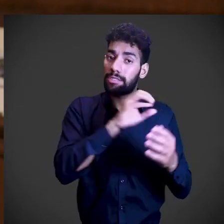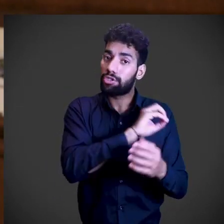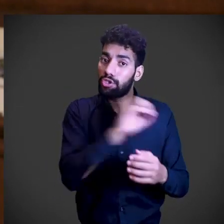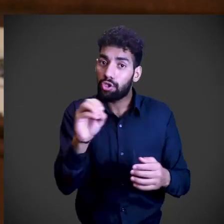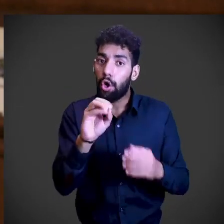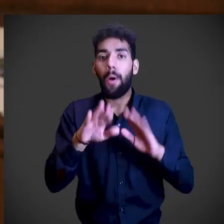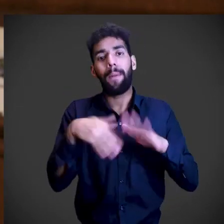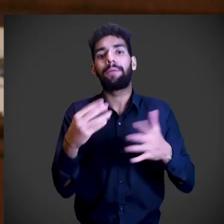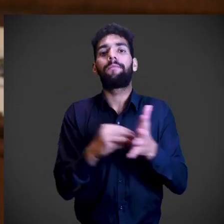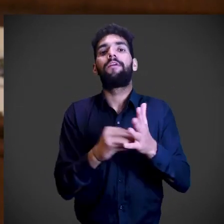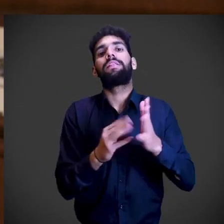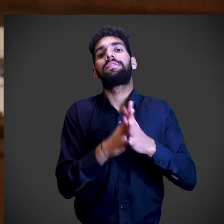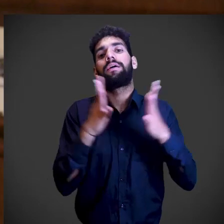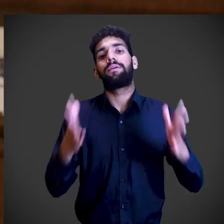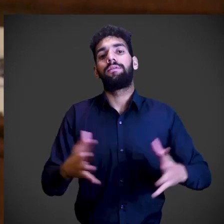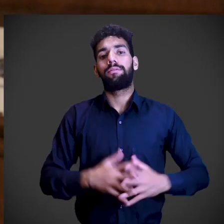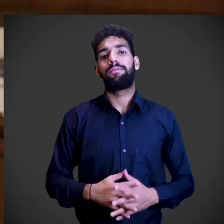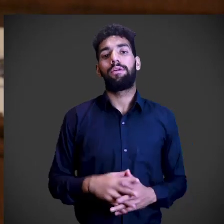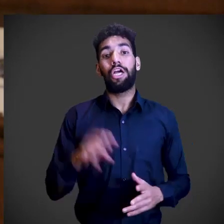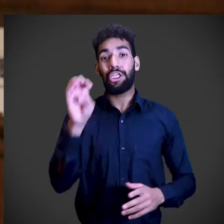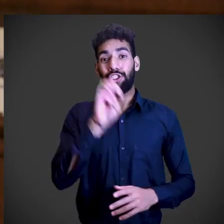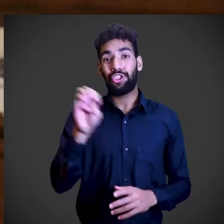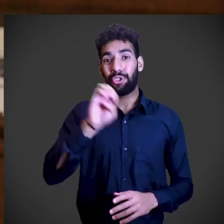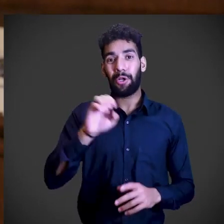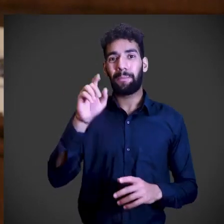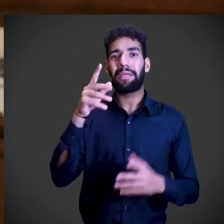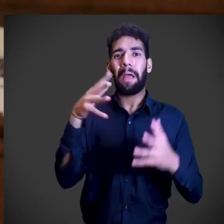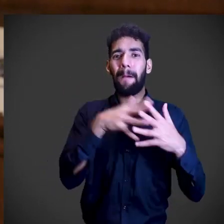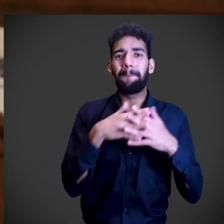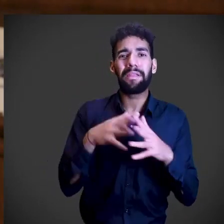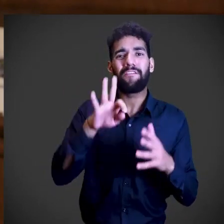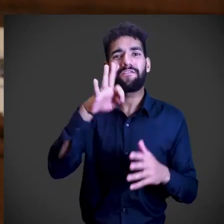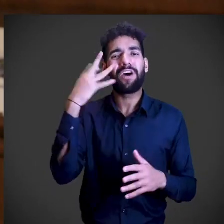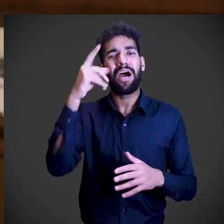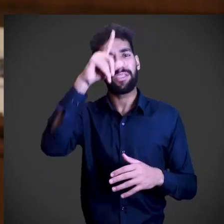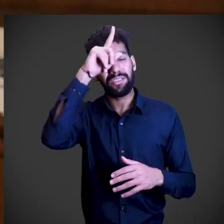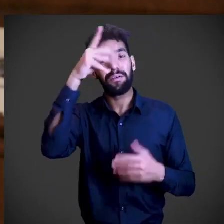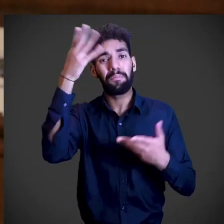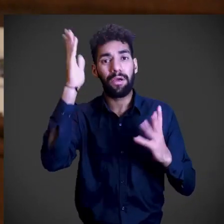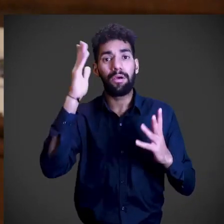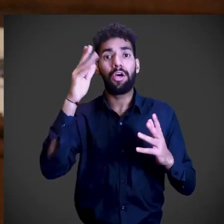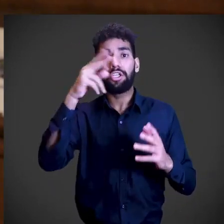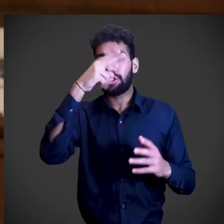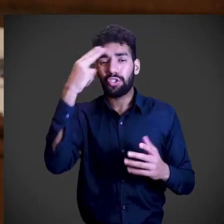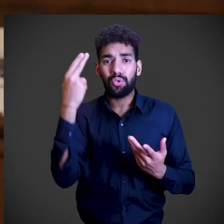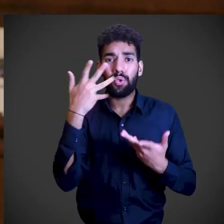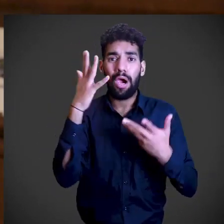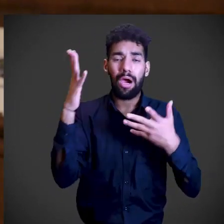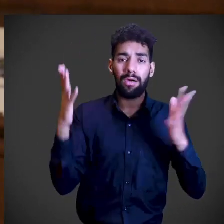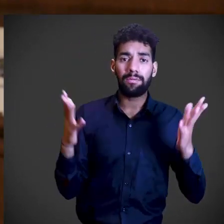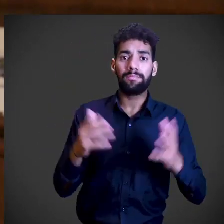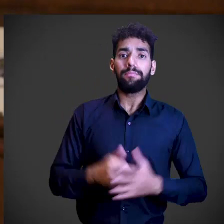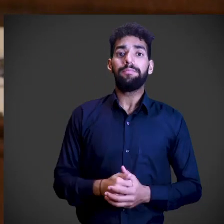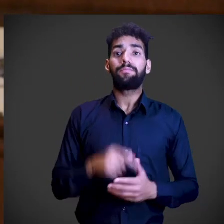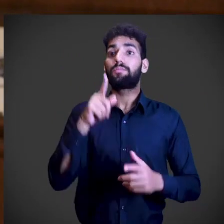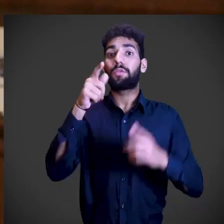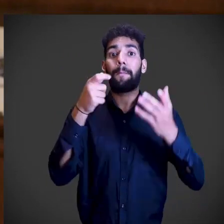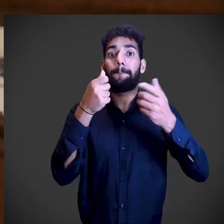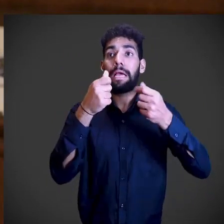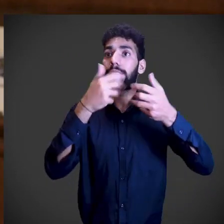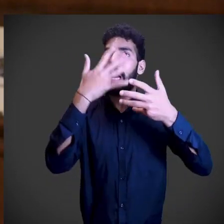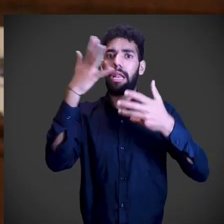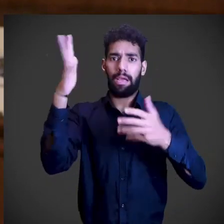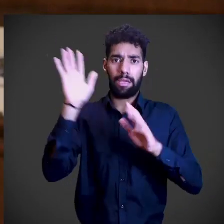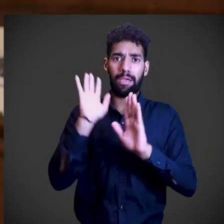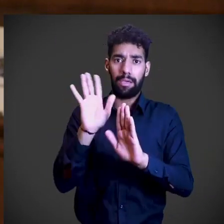मसलन कि यूरोपियंस की पहले आपस में हमेशा फ्रांस, जर्मनी, सब की आपस में कुछ न कुछ लड़ाई लगी रहती थी। फिर